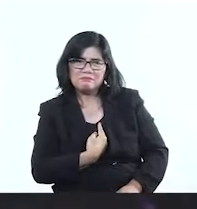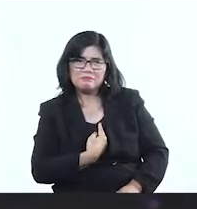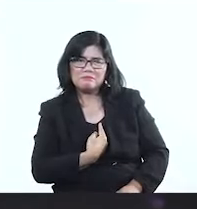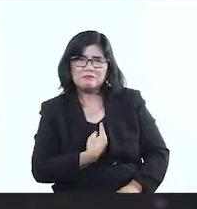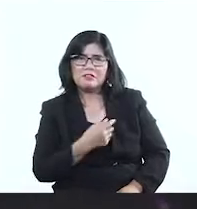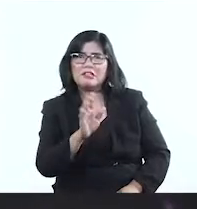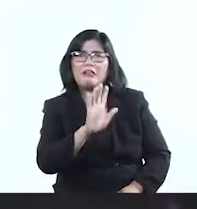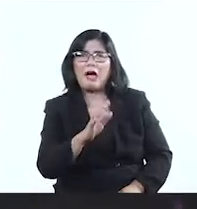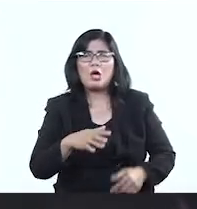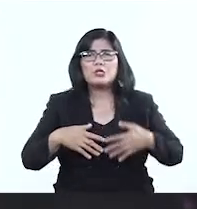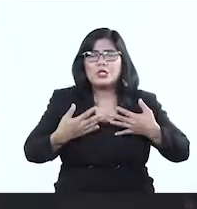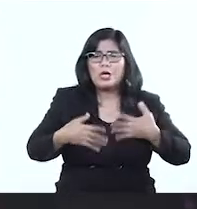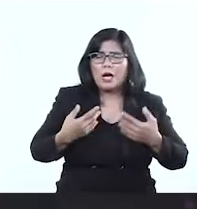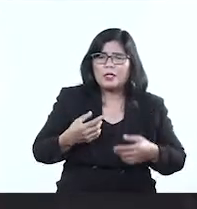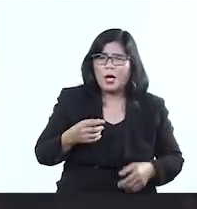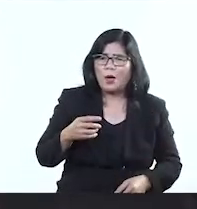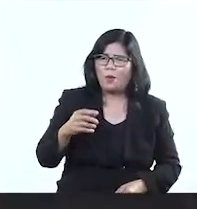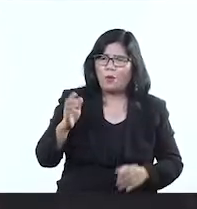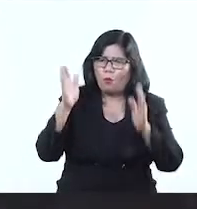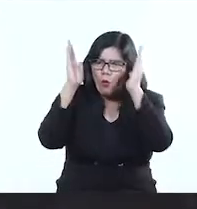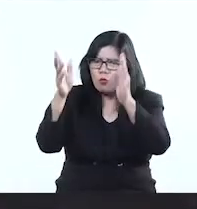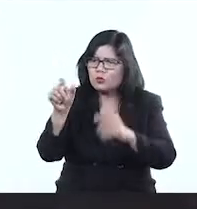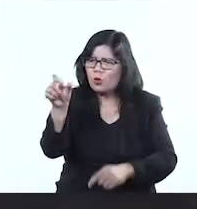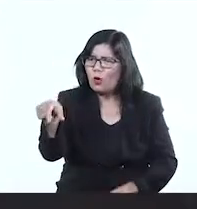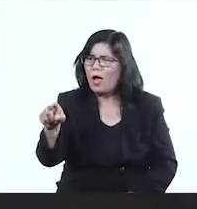Hai tapi senangnya melihat orang lain